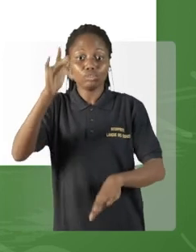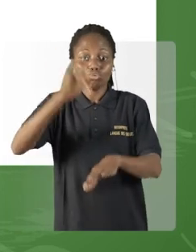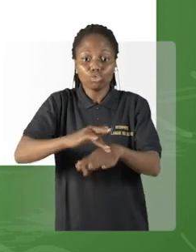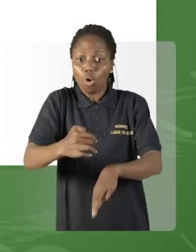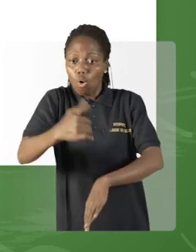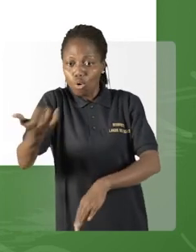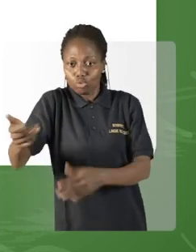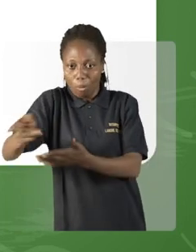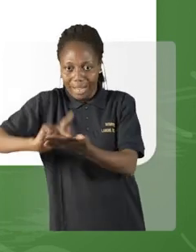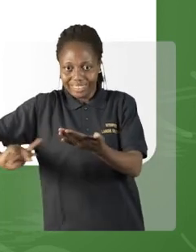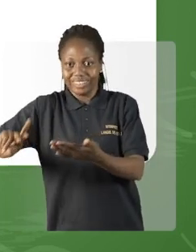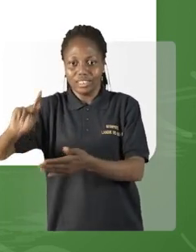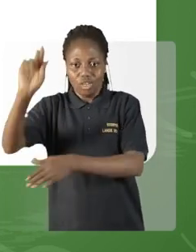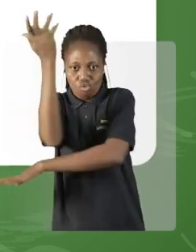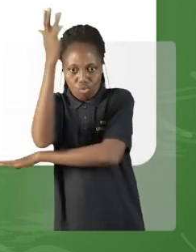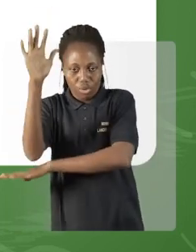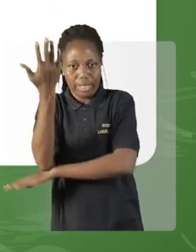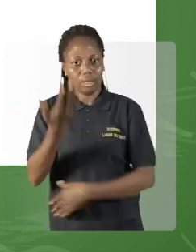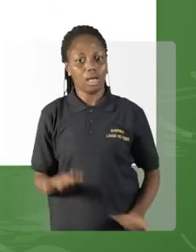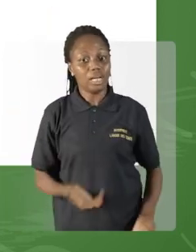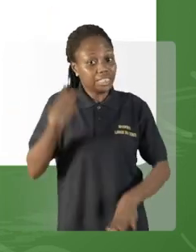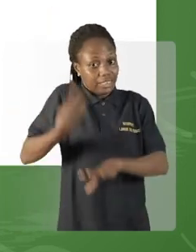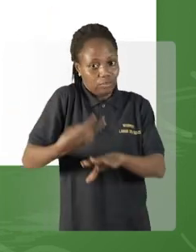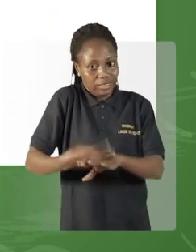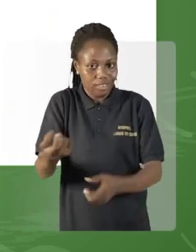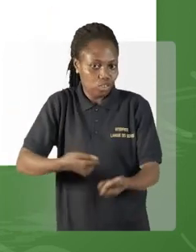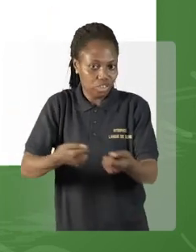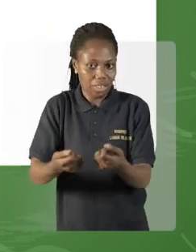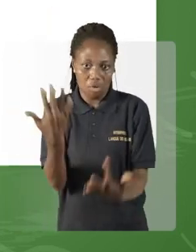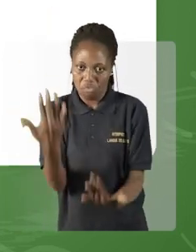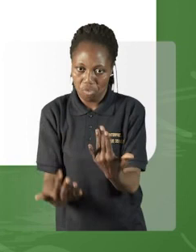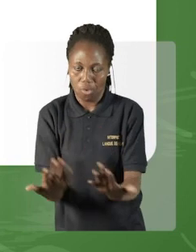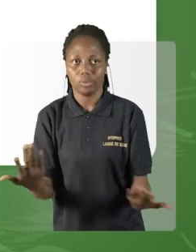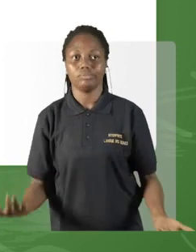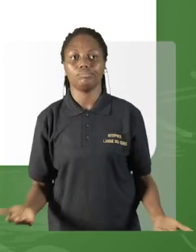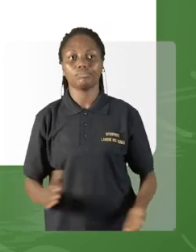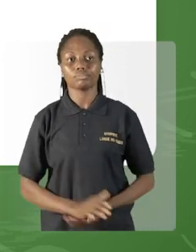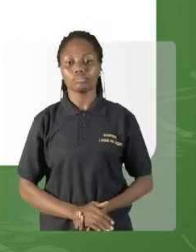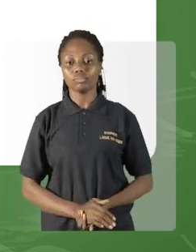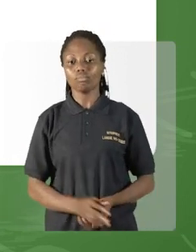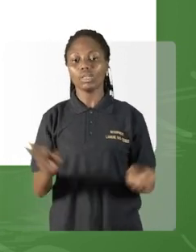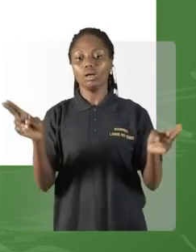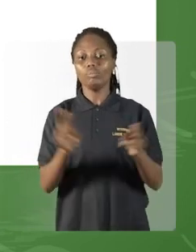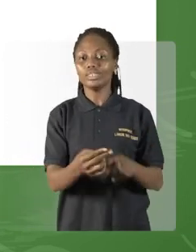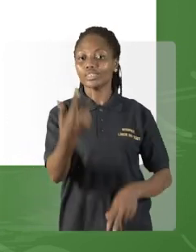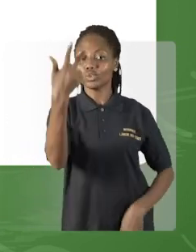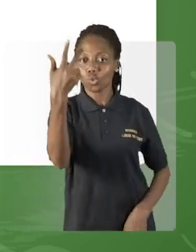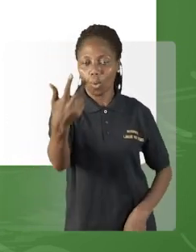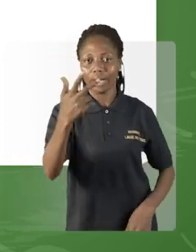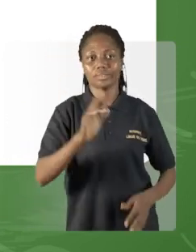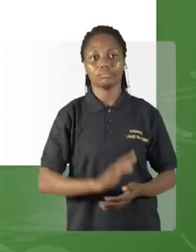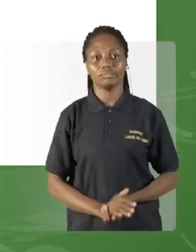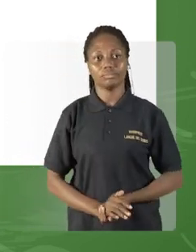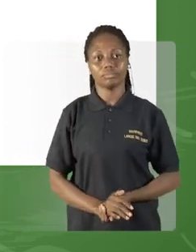de celui-ci. Au petit 3, la justification de la décision